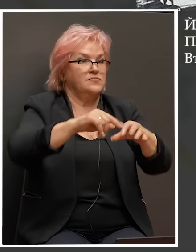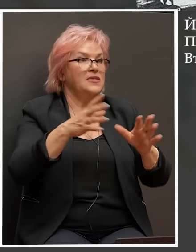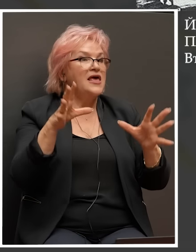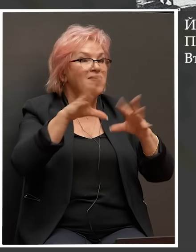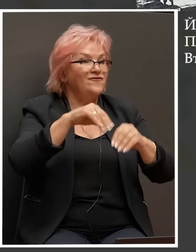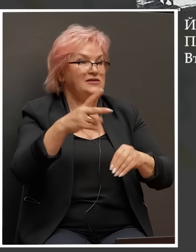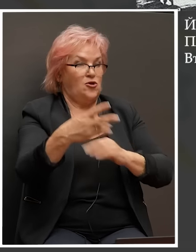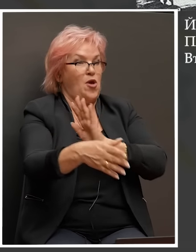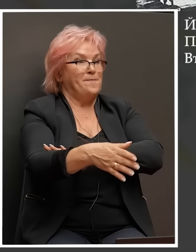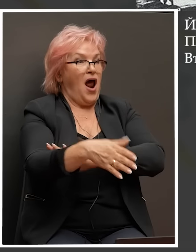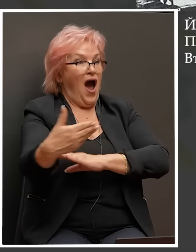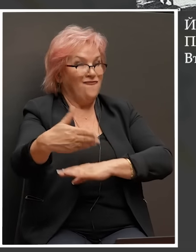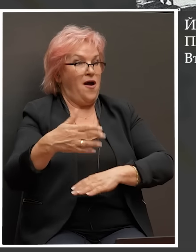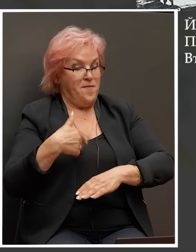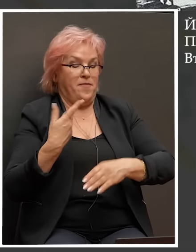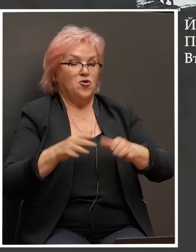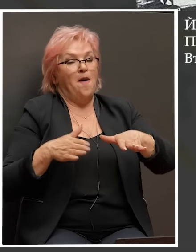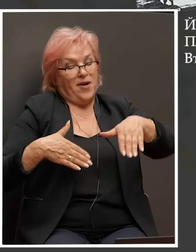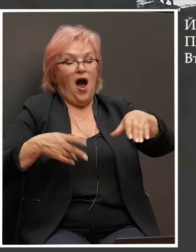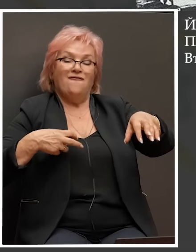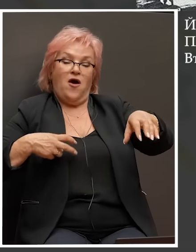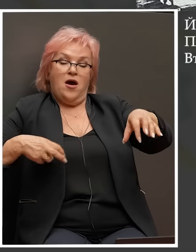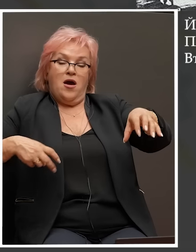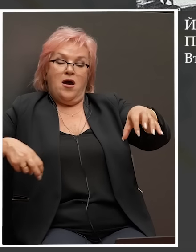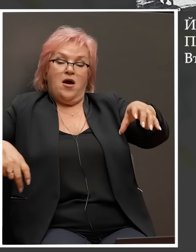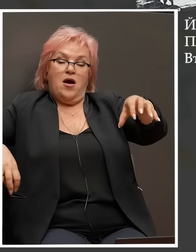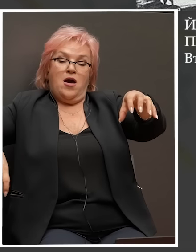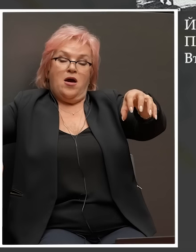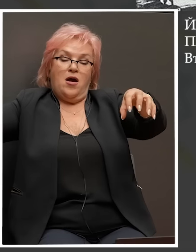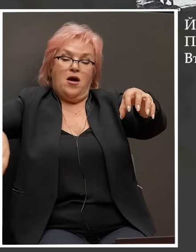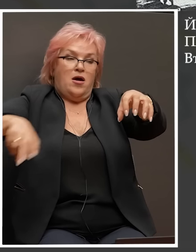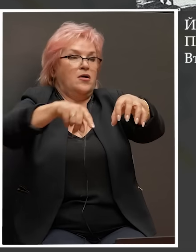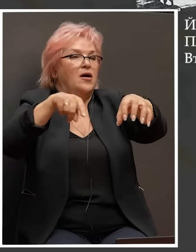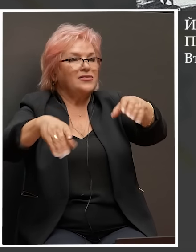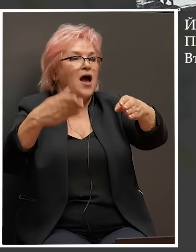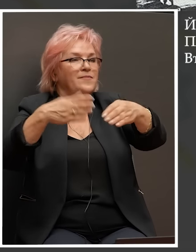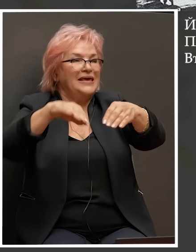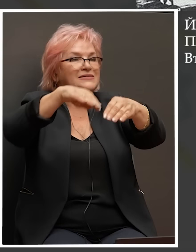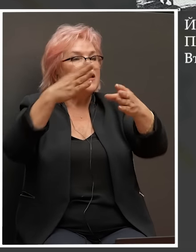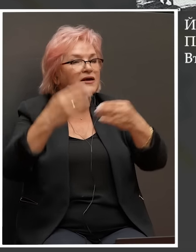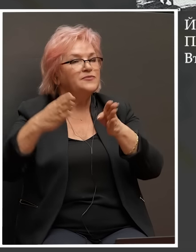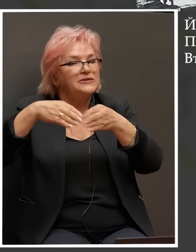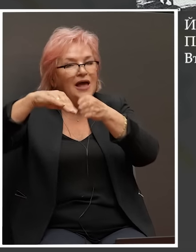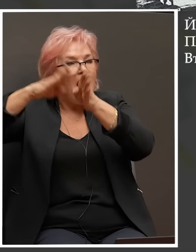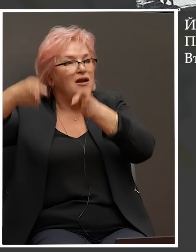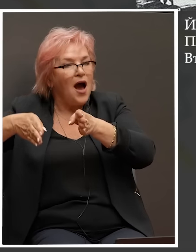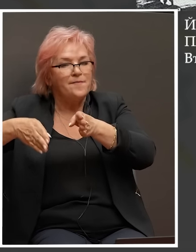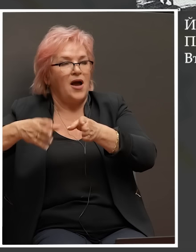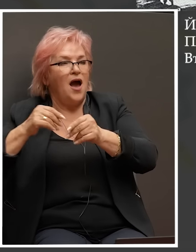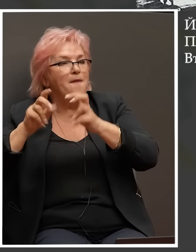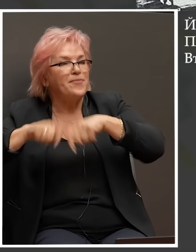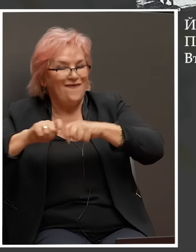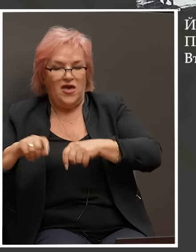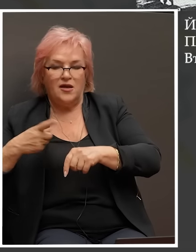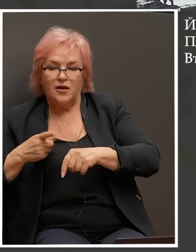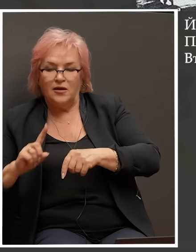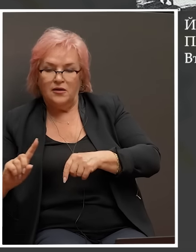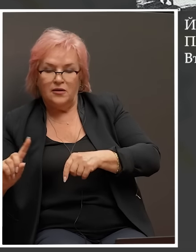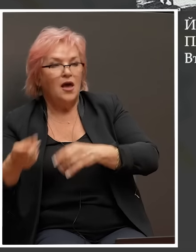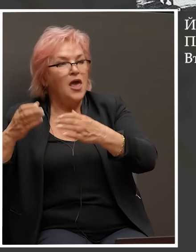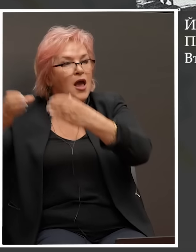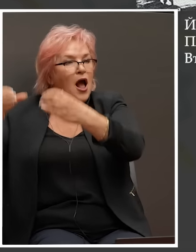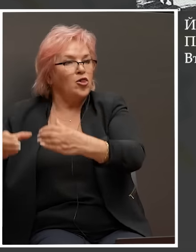правши, значит, мы повернем направо. Именно поэтому там сейчас стоят рамки для проверки. И вы идете по